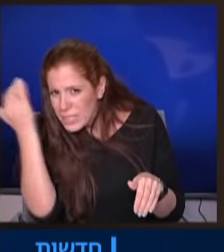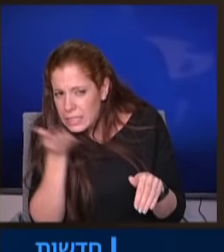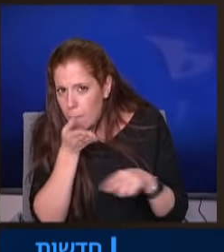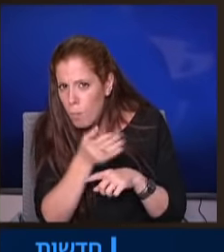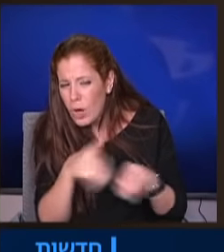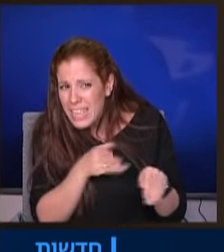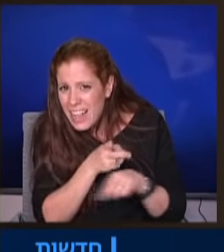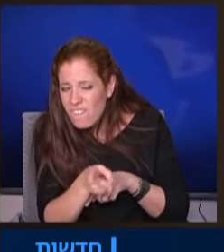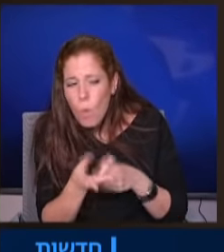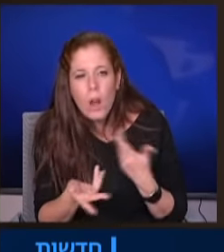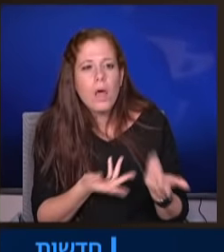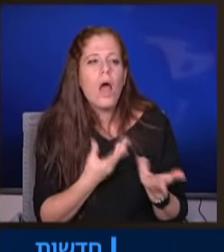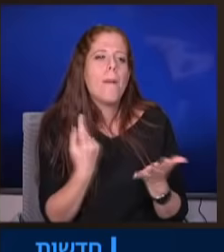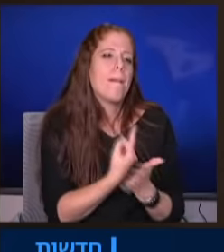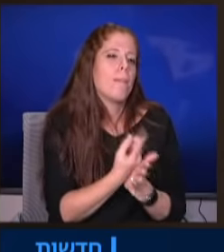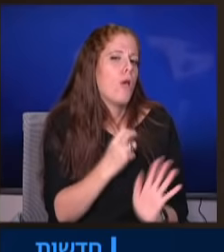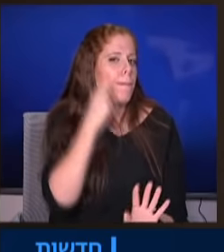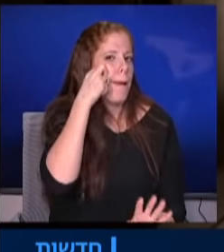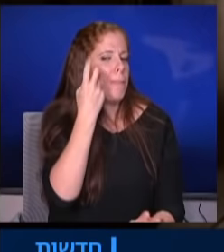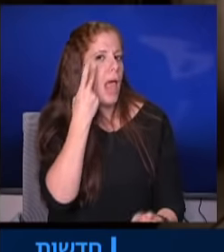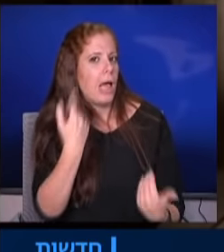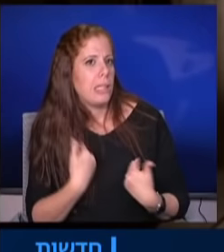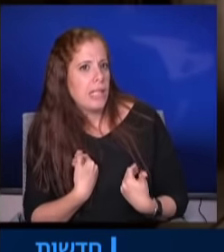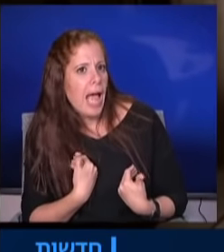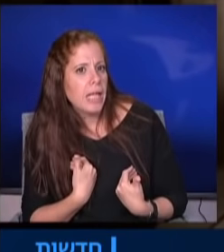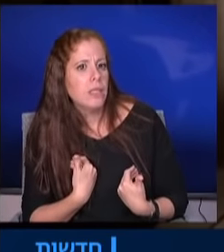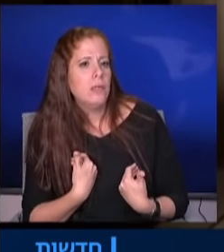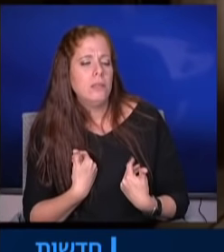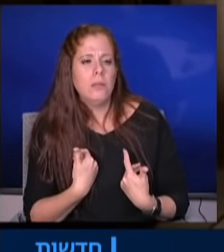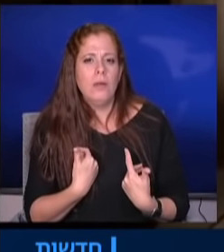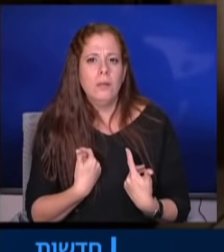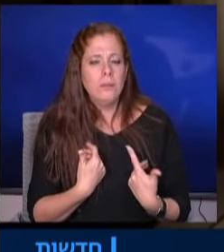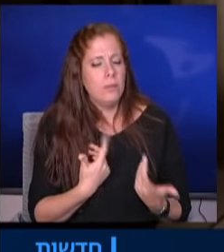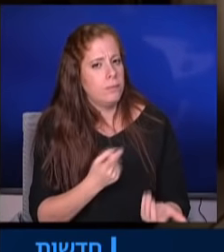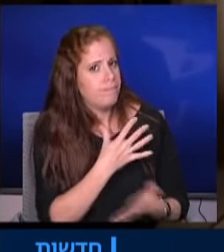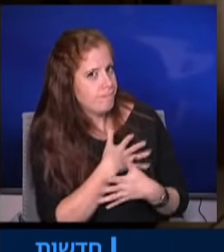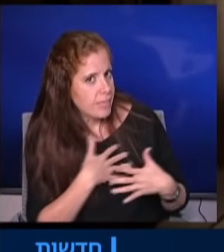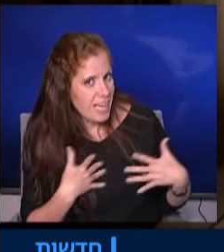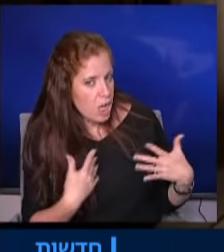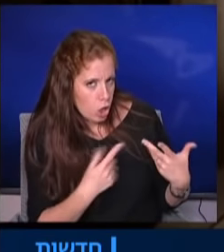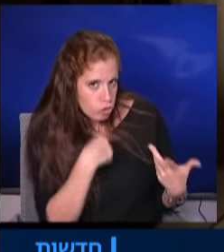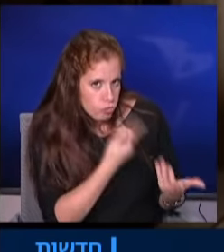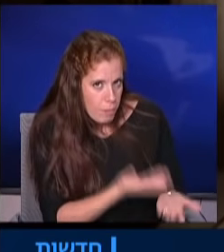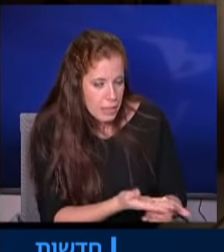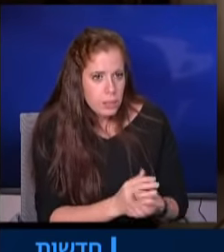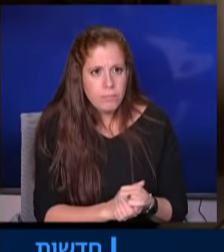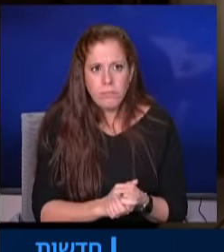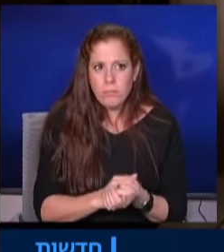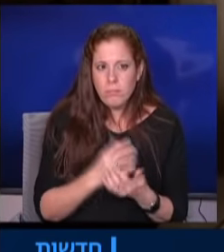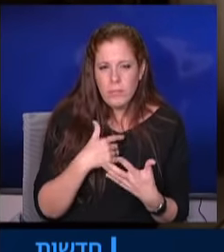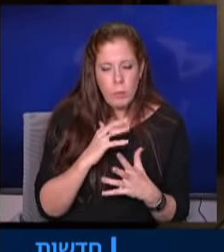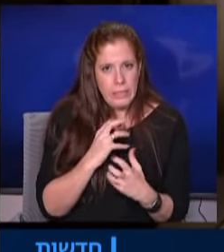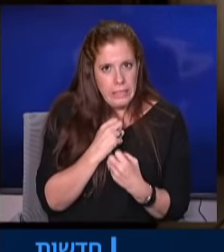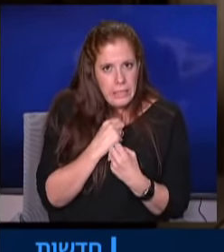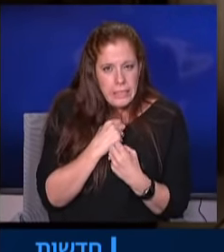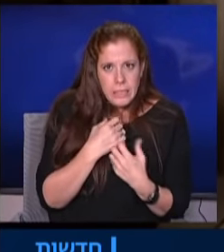הרבה פעמים שהוא היה מחמיא על המראה החיצוני שלי. איך הרגשתי מאמירות מהסוג הזה? התכווצתי מאוד, פשוט